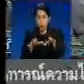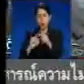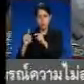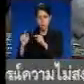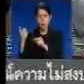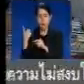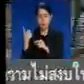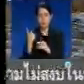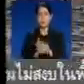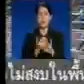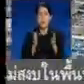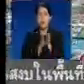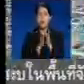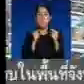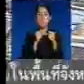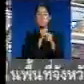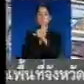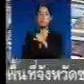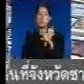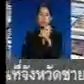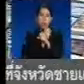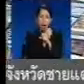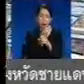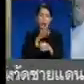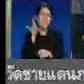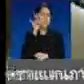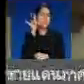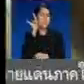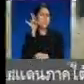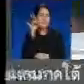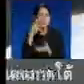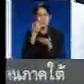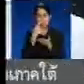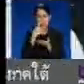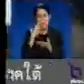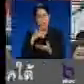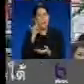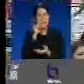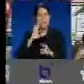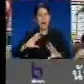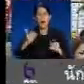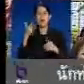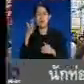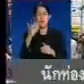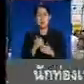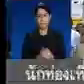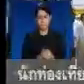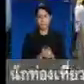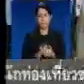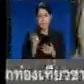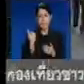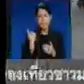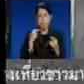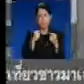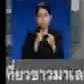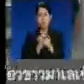ควบคุมด้วยยาปฏิชีวนะแต่เกิดการดื้อยาส่วนใหญ่มีต้นเหตุจากเชื้อไวรัสและมีแนวโน้มว่าจะเป็นโรคติดต่